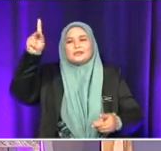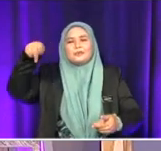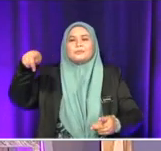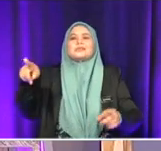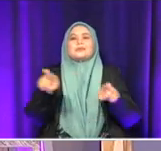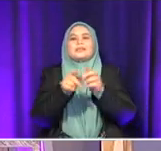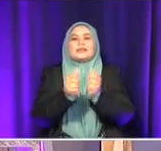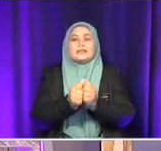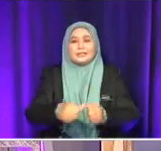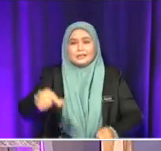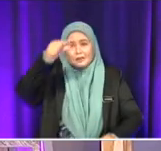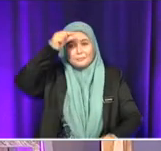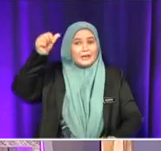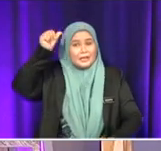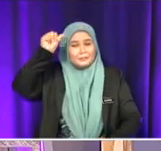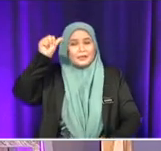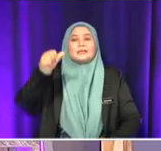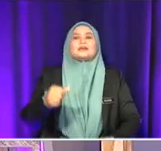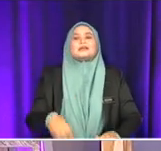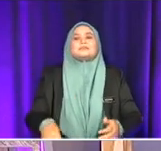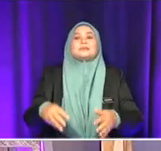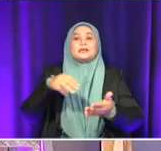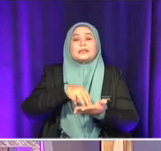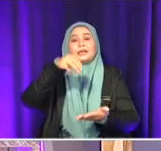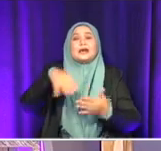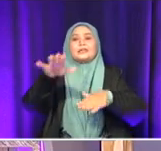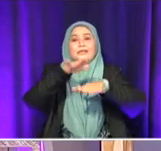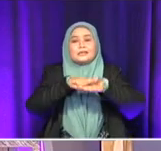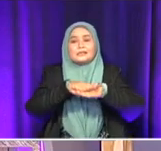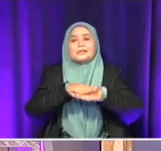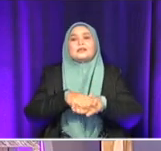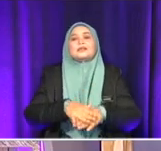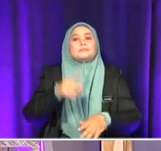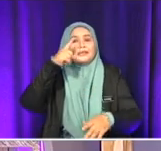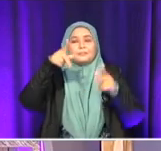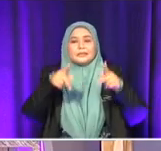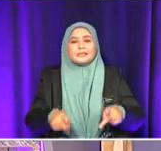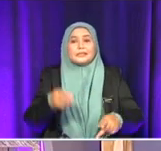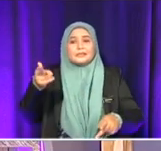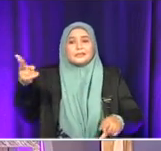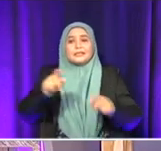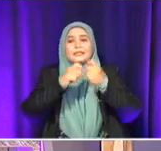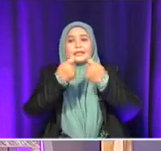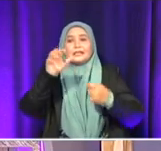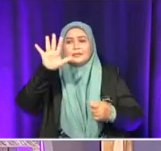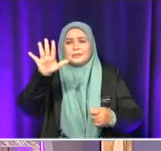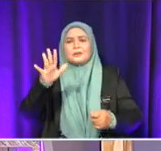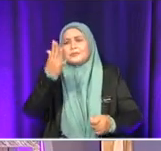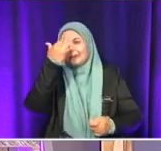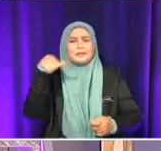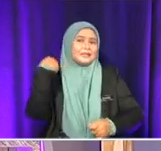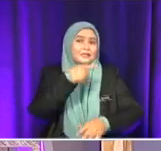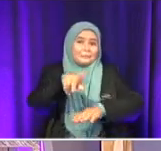emosikan asma pada hari ini dalam slot Menengah Atas dalam mata pelajaran sejarah tingkatan 5A Kenapa kita pakai